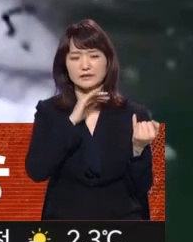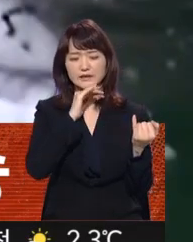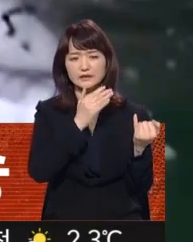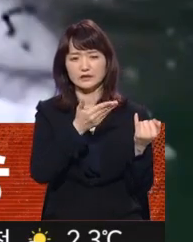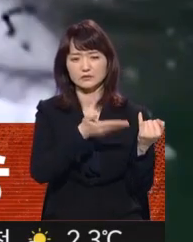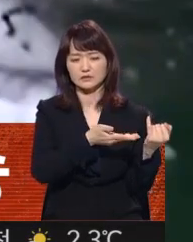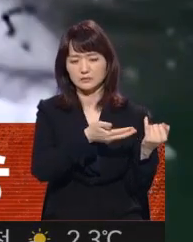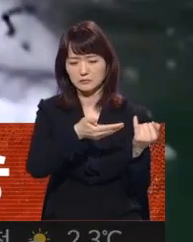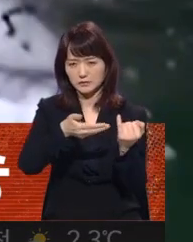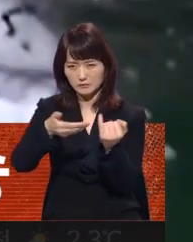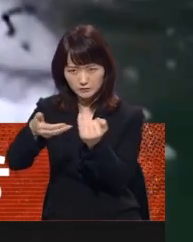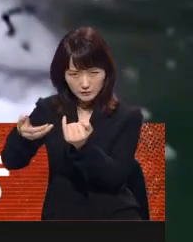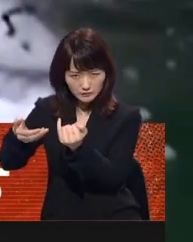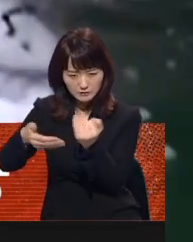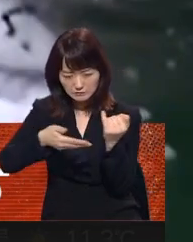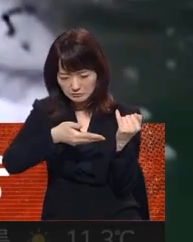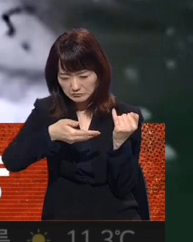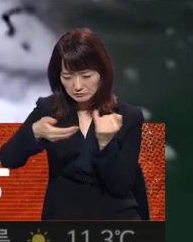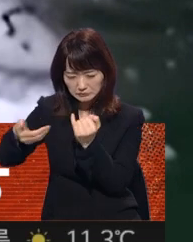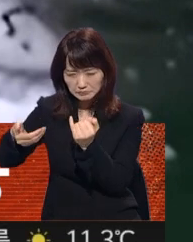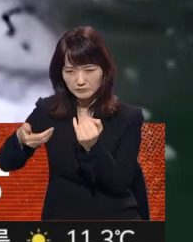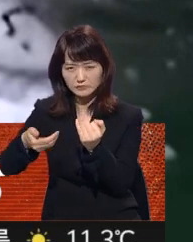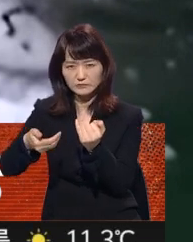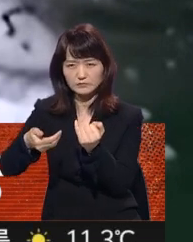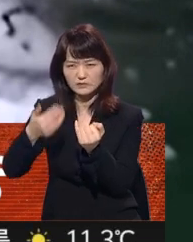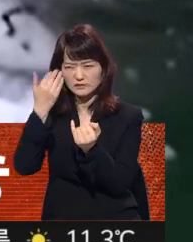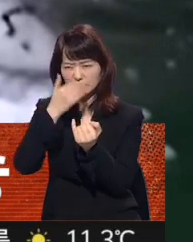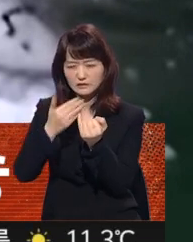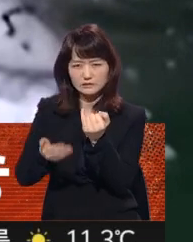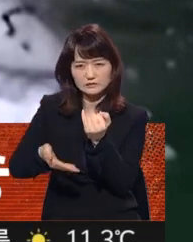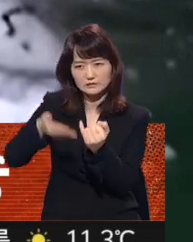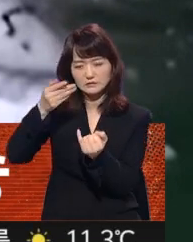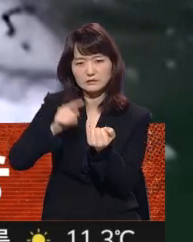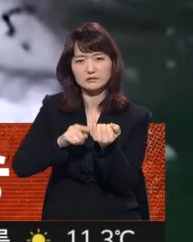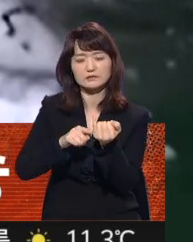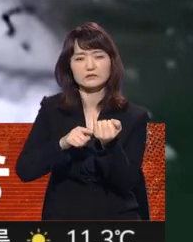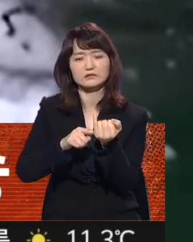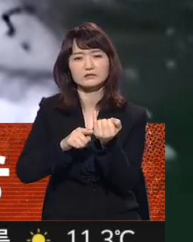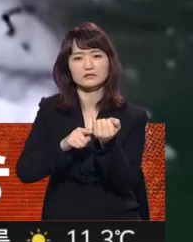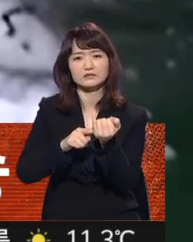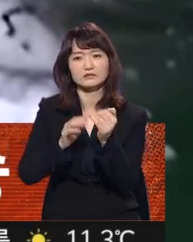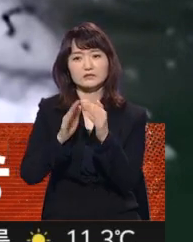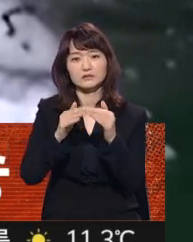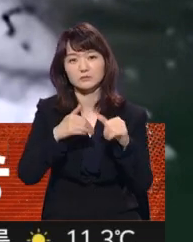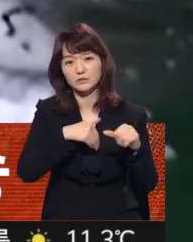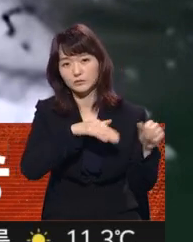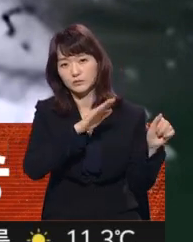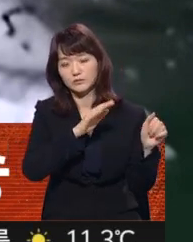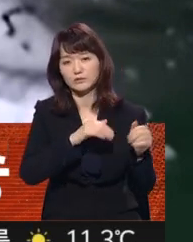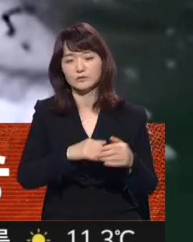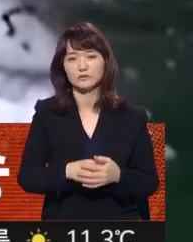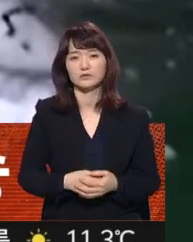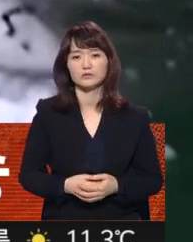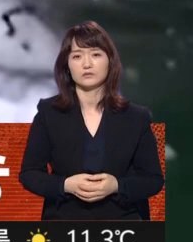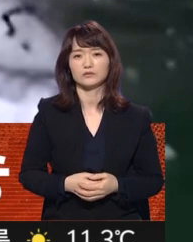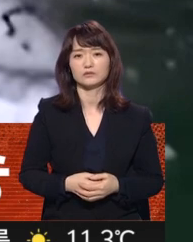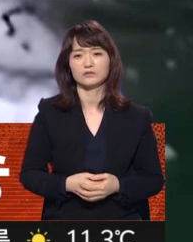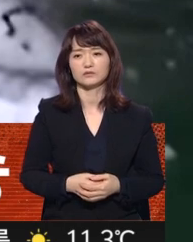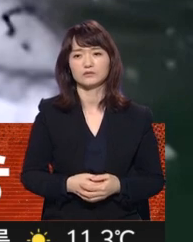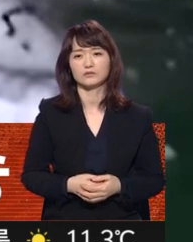9살짜리 아이를 유인해서 그런 짓을 했고 아이가 아이를 집에 보낸 다음에